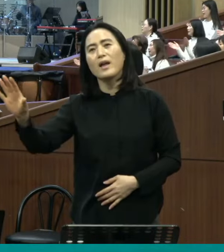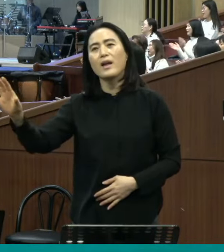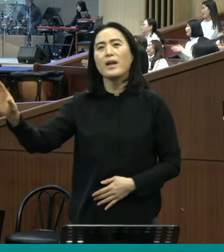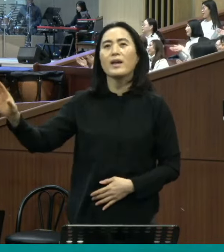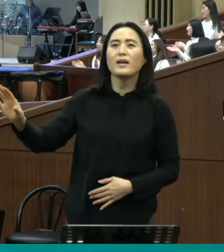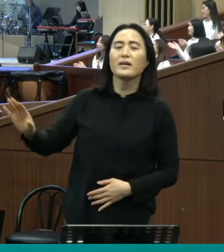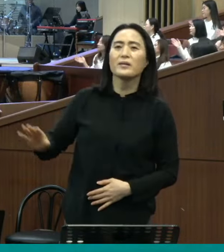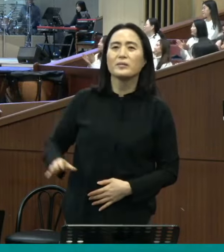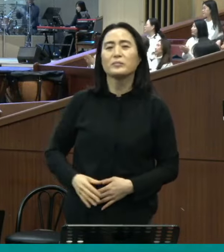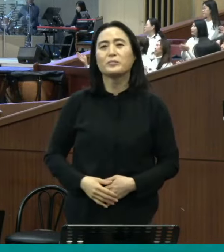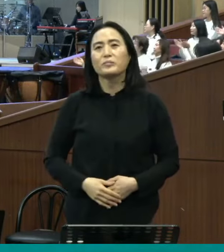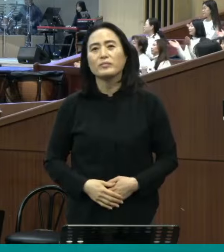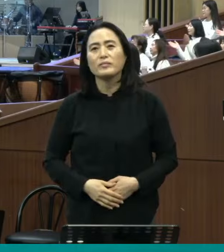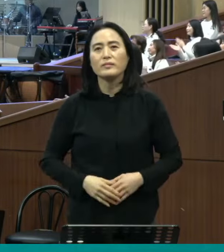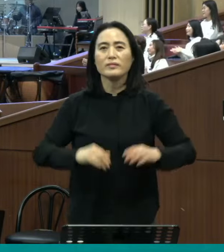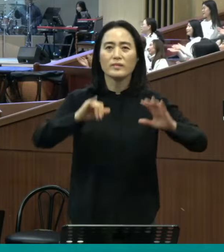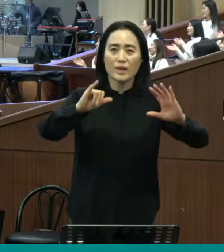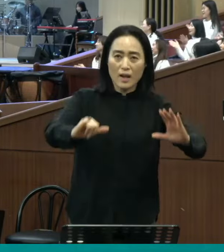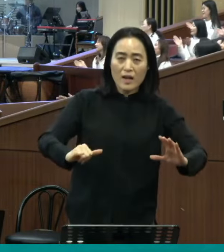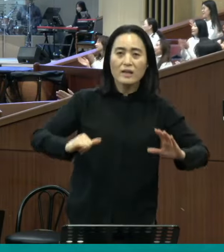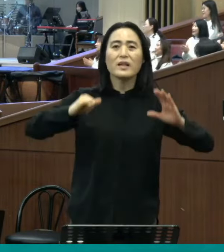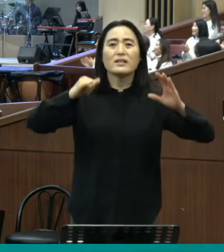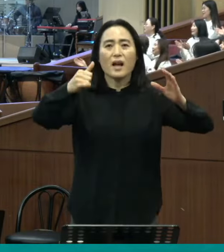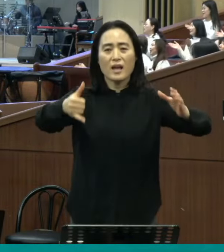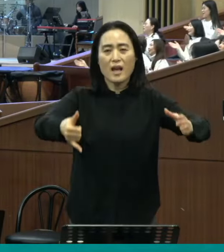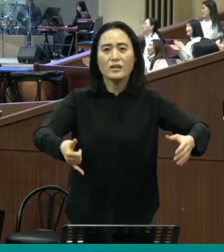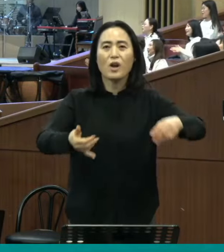없네. 세상에서